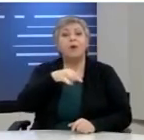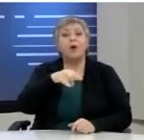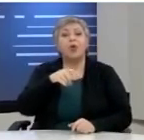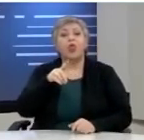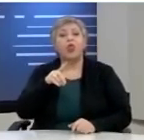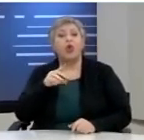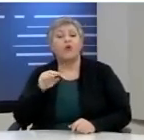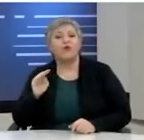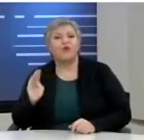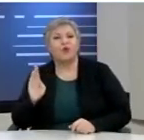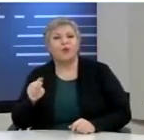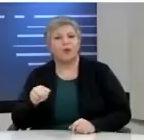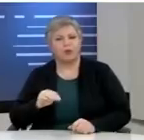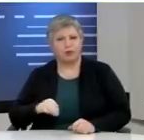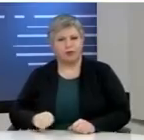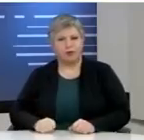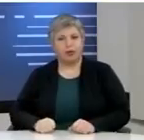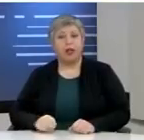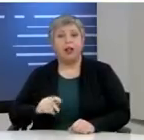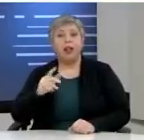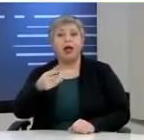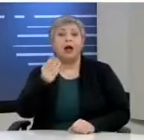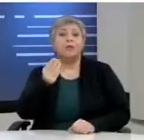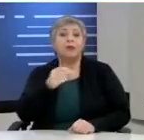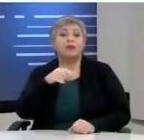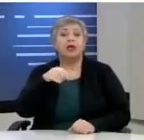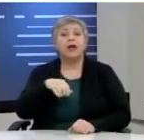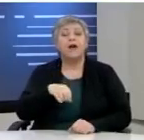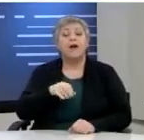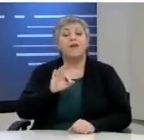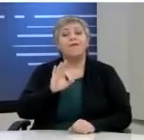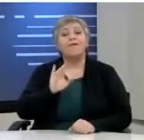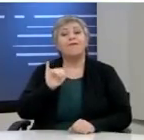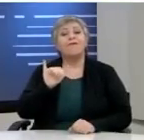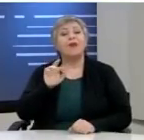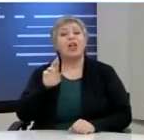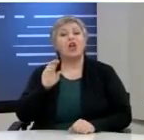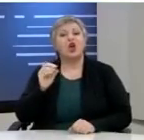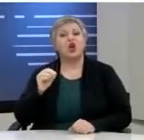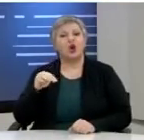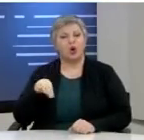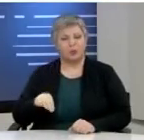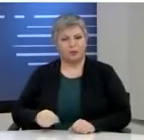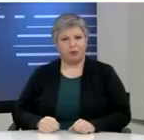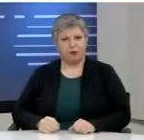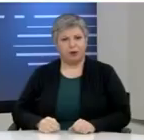υφύρων, λες και το μη ήταν μια άλλη λέξη και όχι λέξη